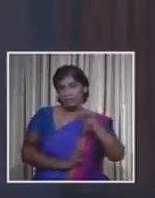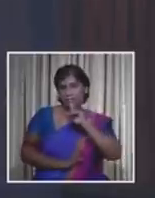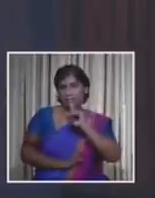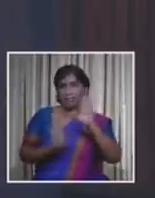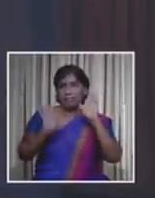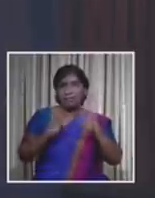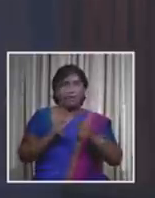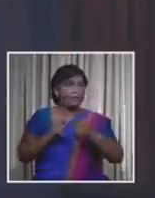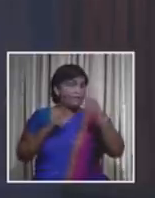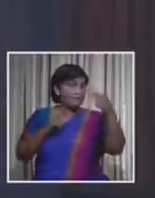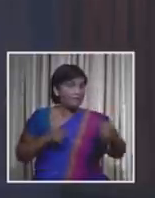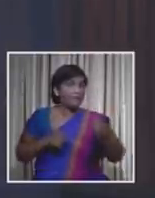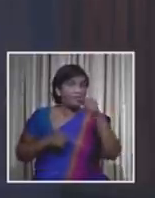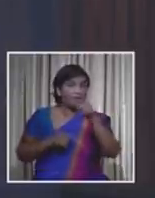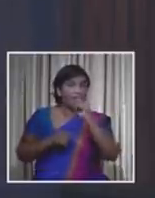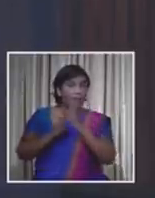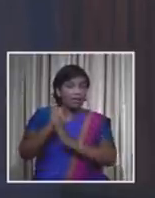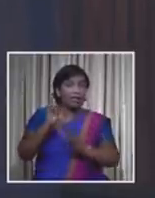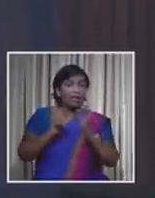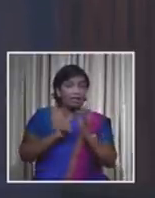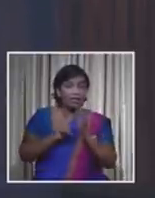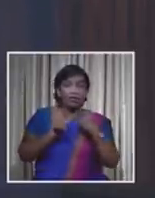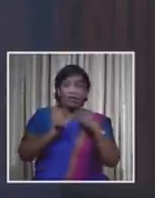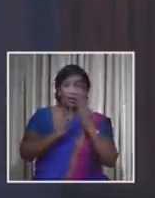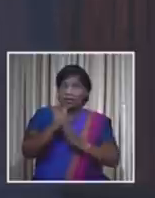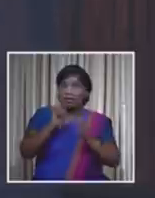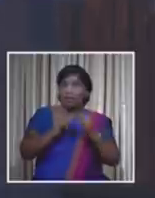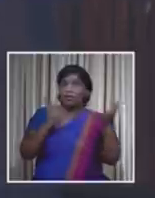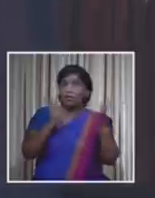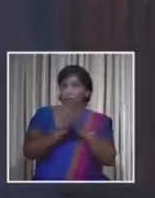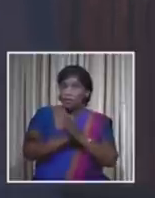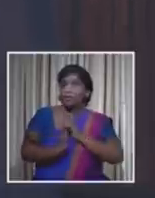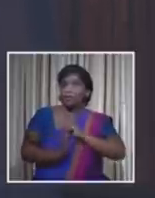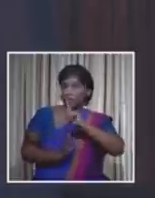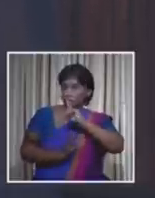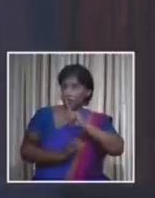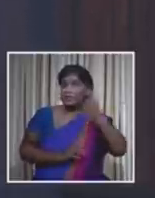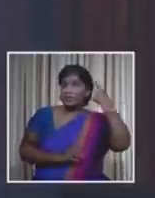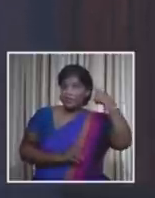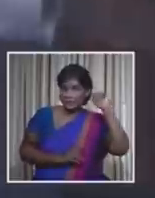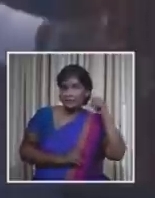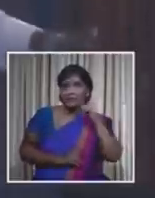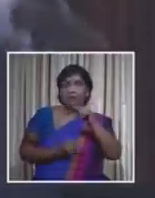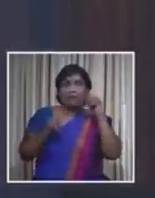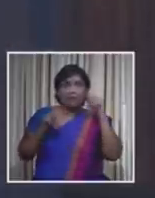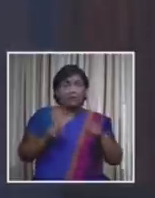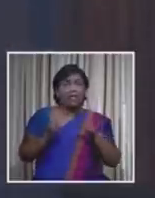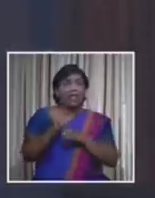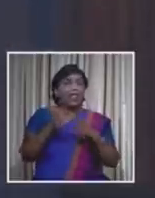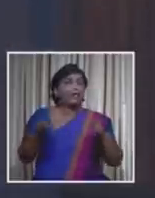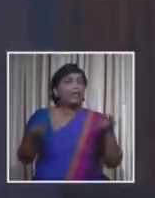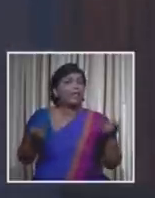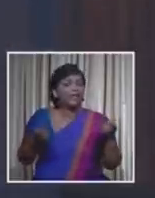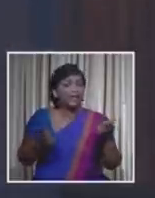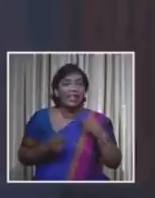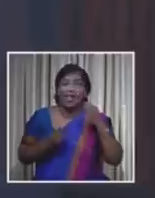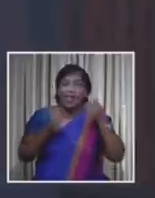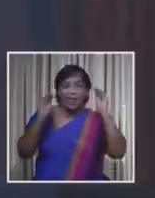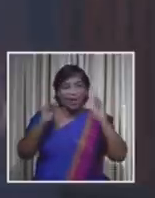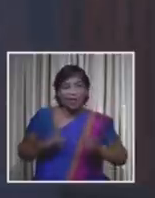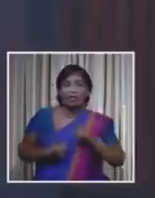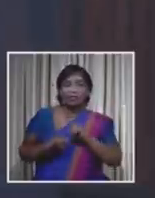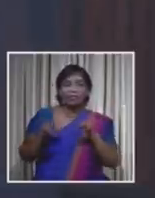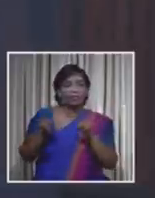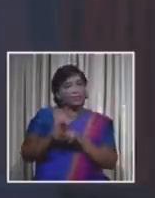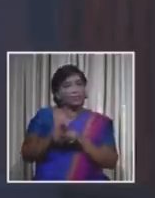හැබැයි විපක්ෂයේ ඔය කියන මන්ත්‍රීවරිය අපේ මන්ත්‍රීවරුත් එක්ක ඔය කතාව කියලා තිබුණා එළියේ දැන් එළවලු කීයද එළවලු ලාභද කියලා